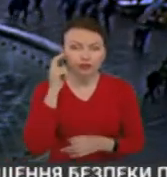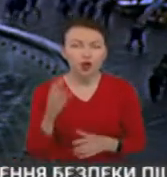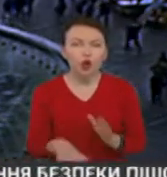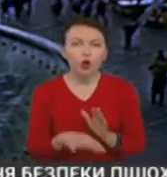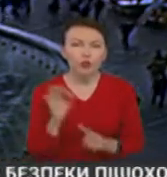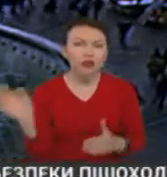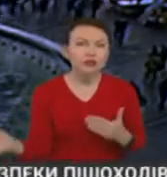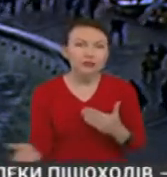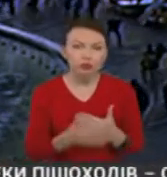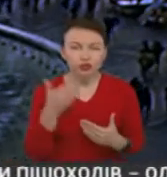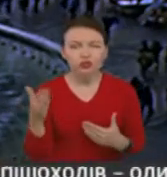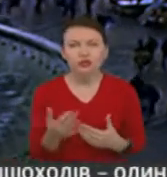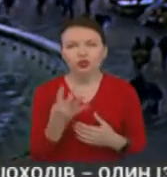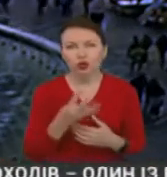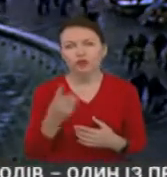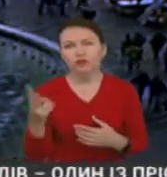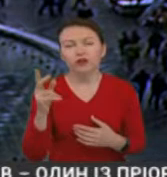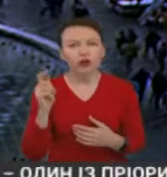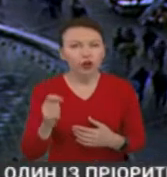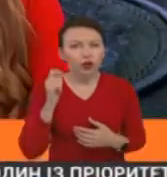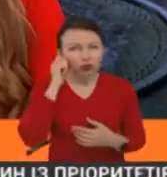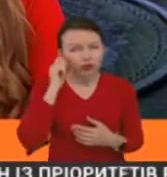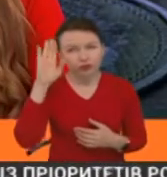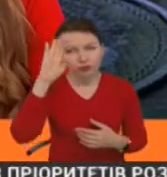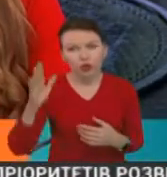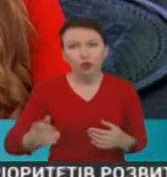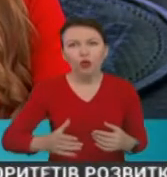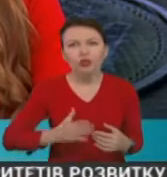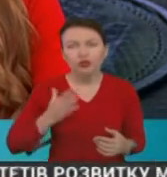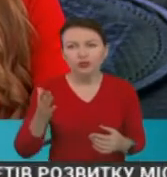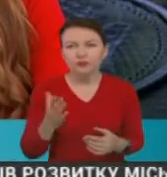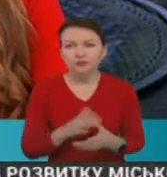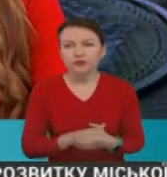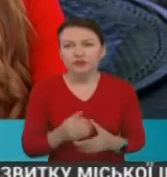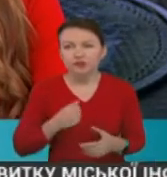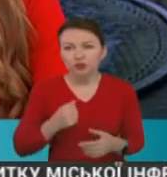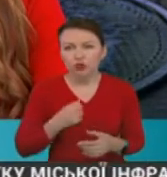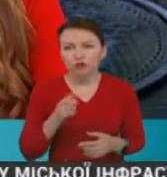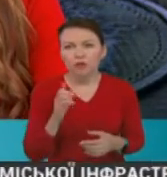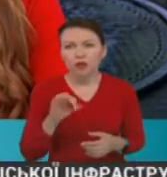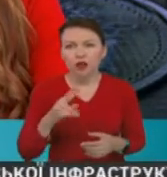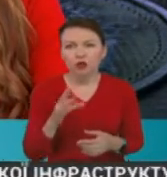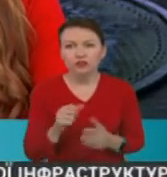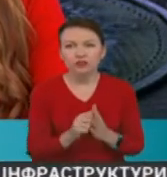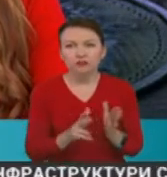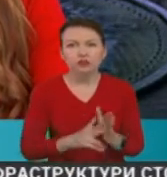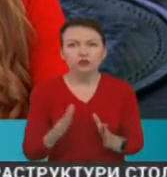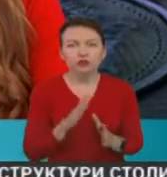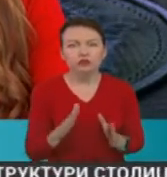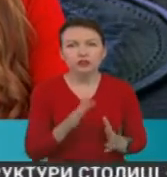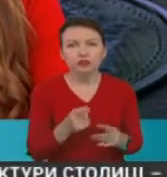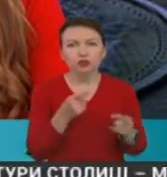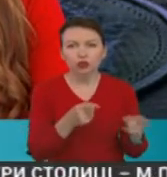обирають запобіжний захід 42-річному колишньому військовому Олексію Бельку, що 18 вересня погрожував